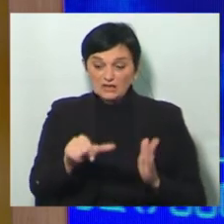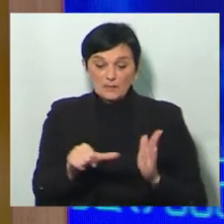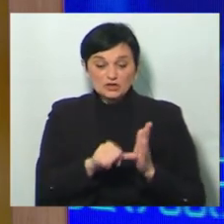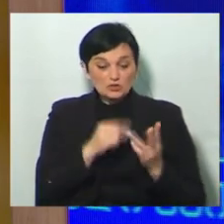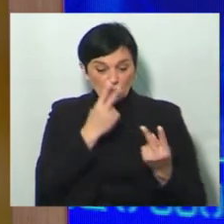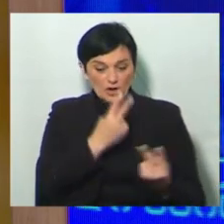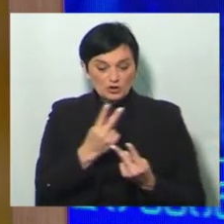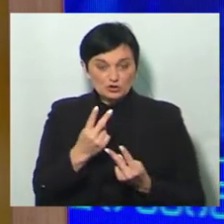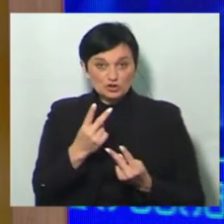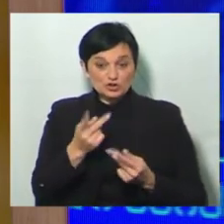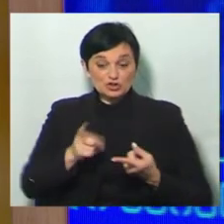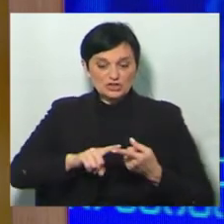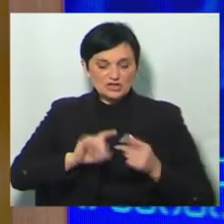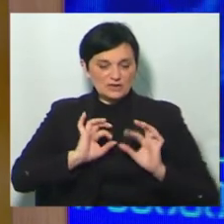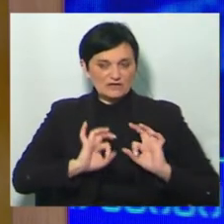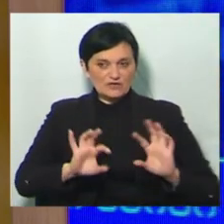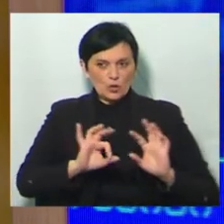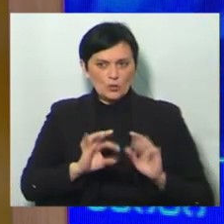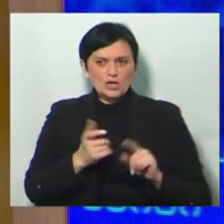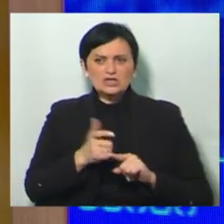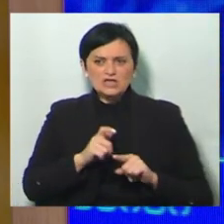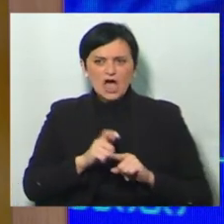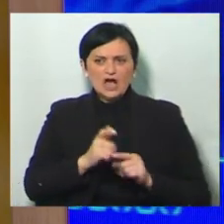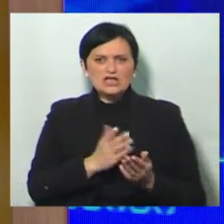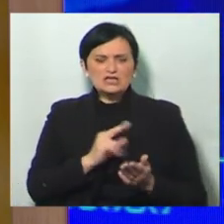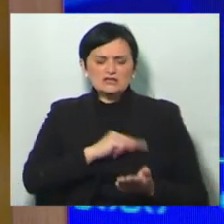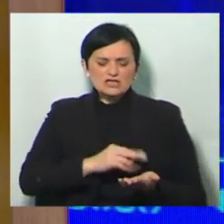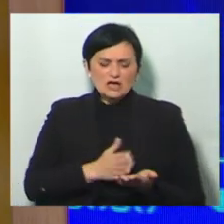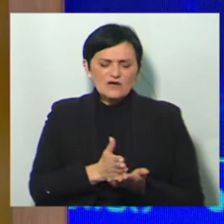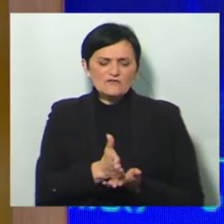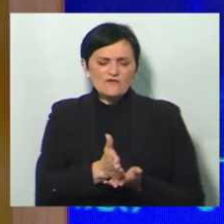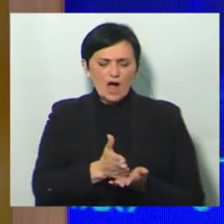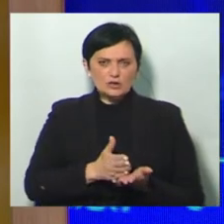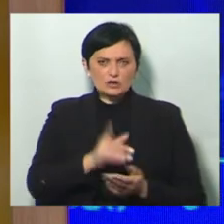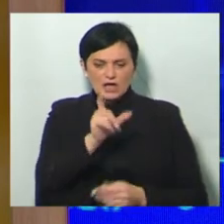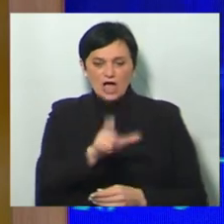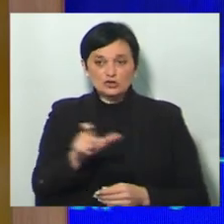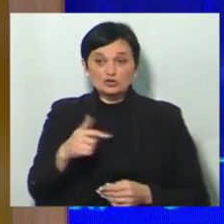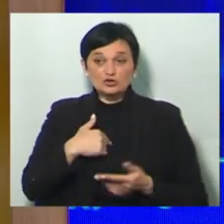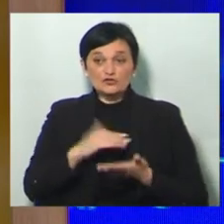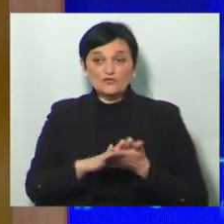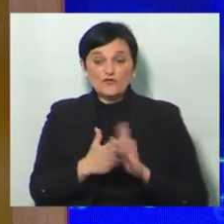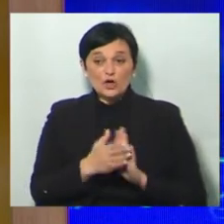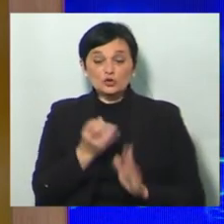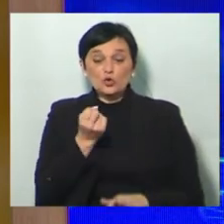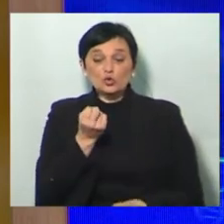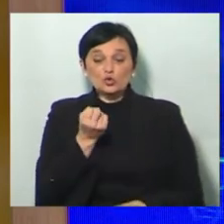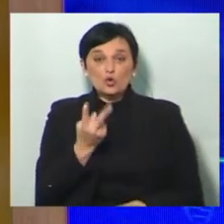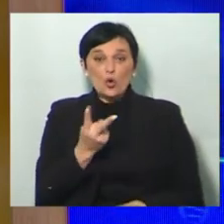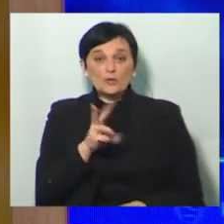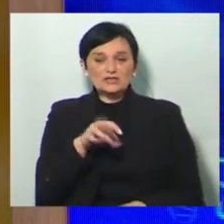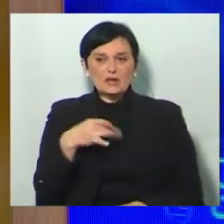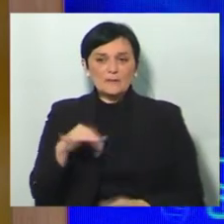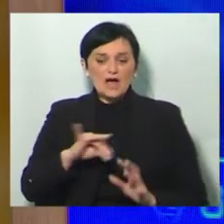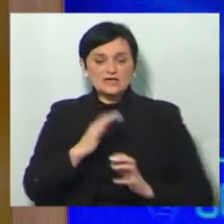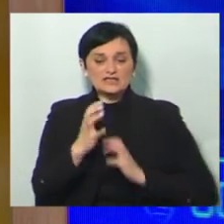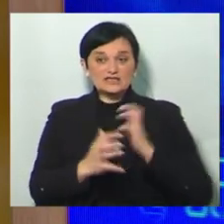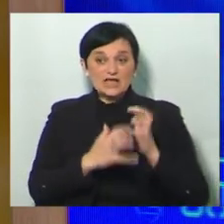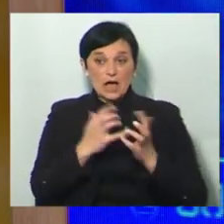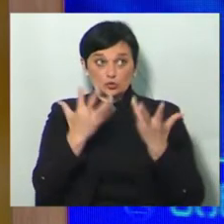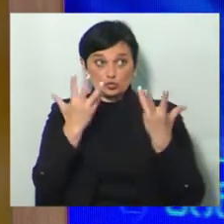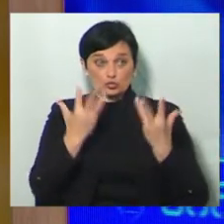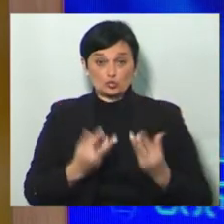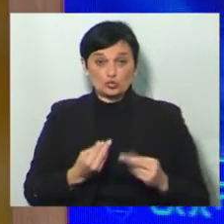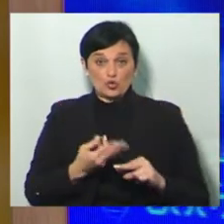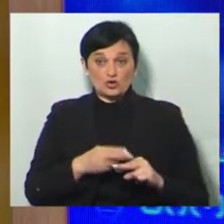რომლებიც ამის შესახებ გვიამბობენ. Ძალიან ღვაწლმოსილი ადამიანები და ჩვენ შევთანხმდით 12 მაის საერთაშორისო დღე